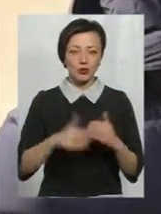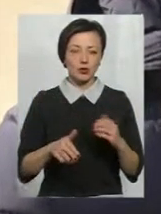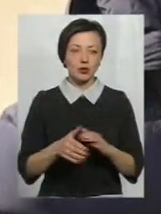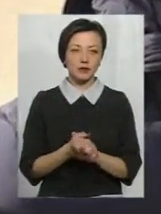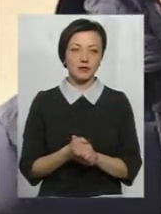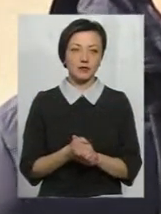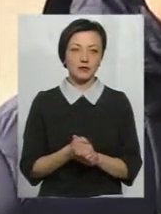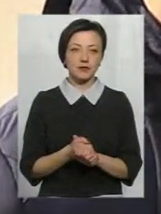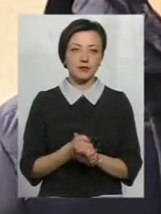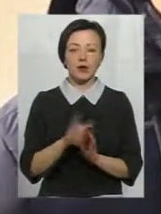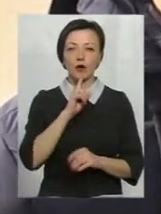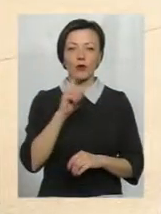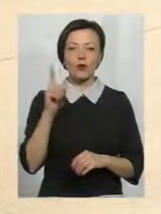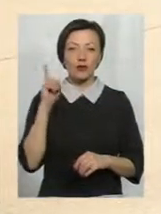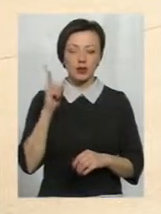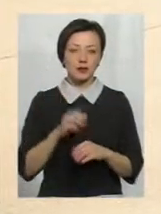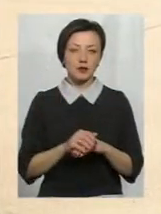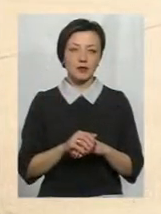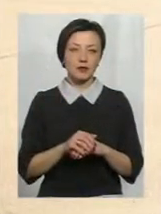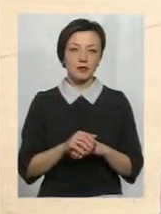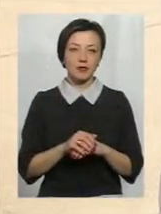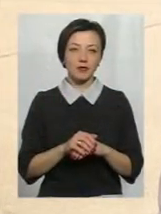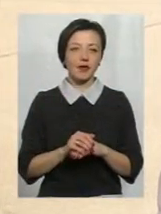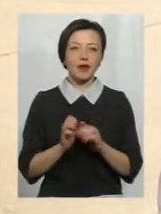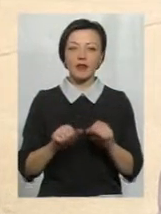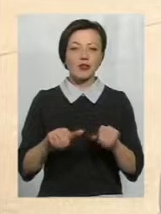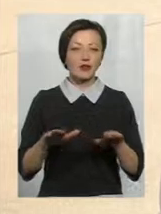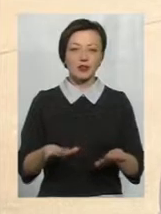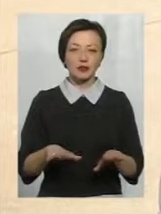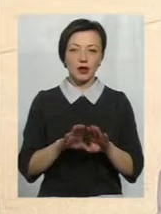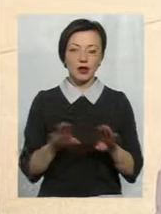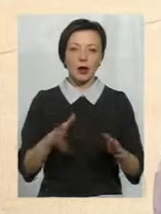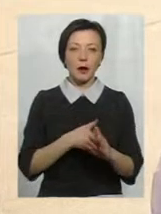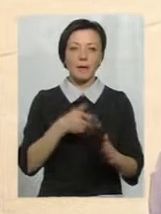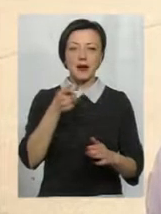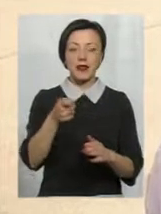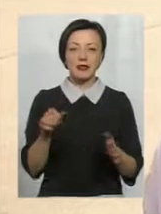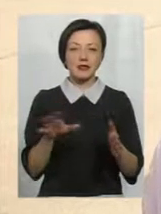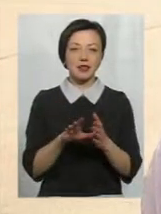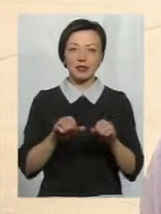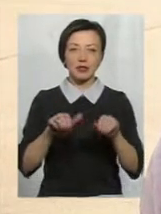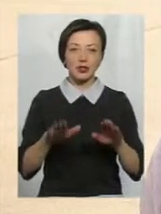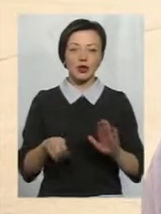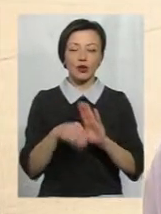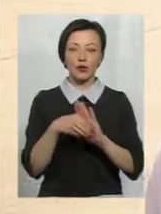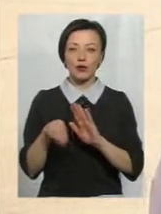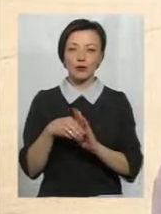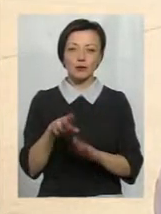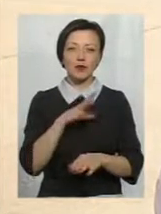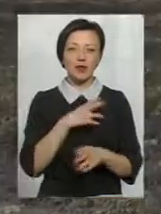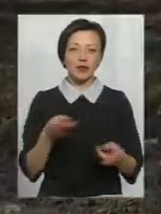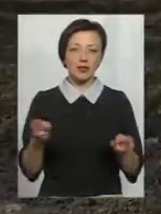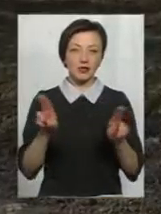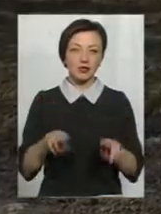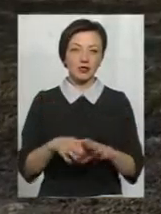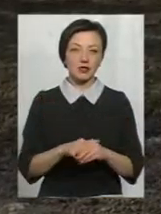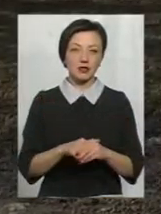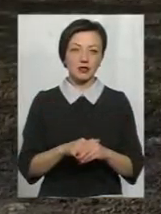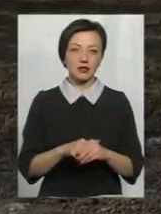як давно, там, може, год назад. Вирішення проблем не рішають. Петиції, все. Як корупція була на Україні, так вона є.